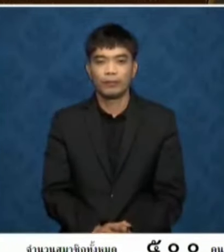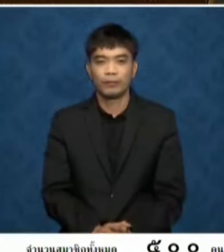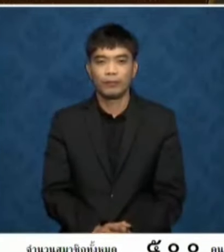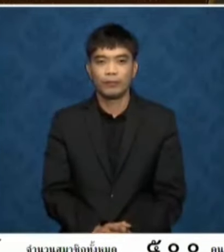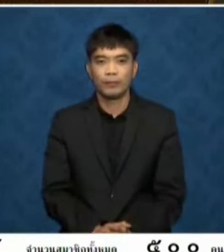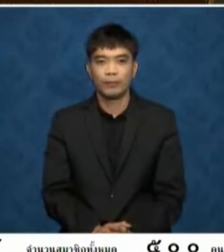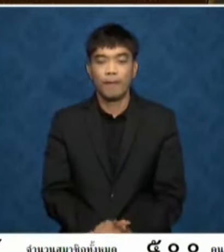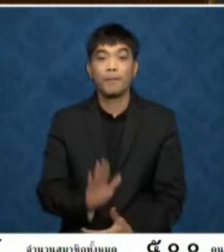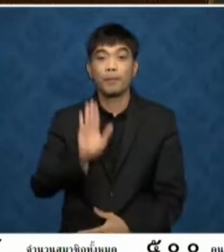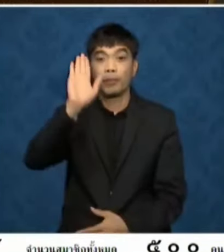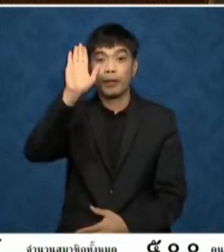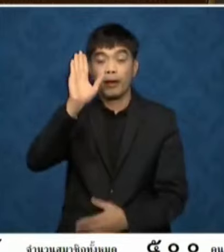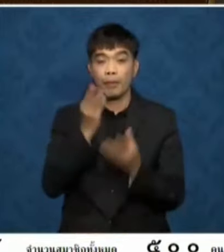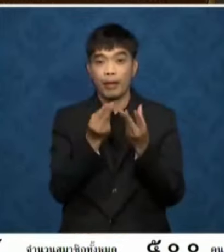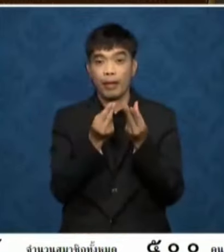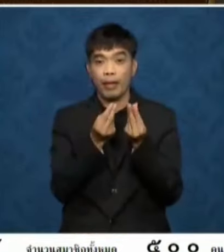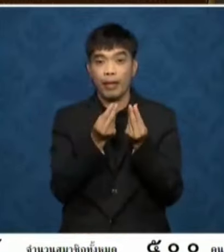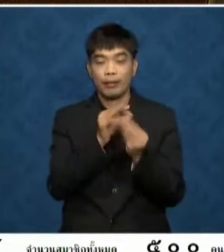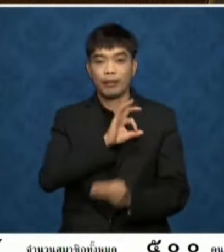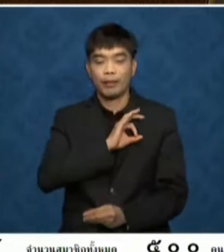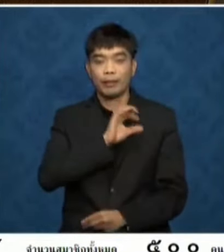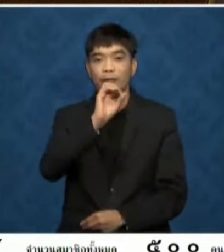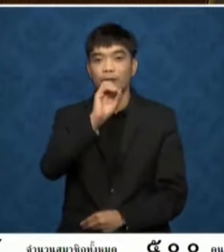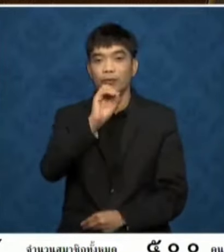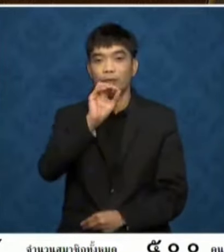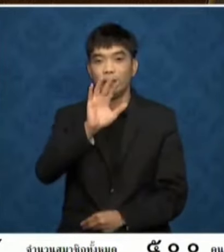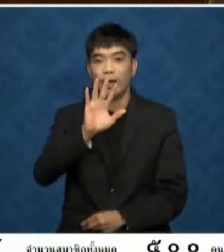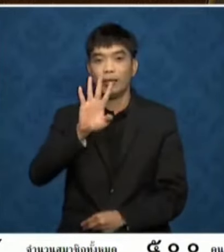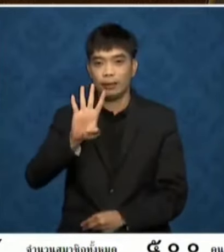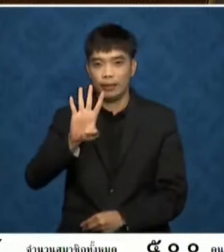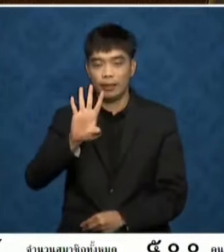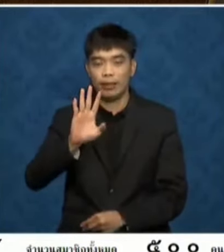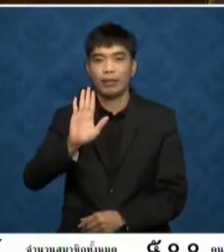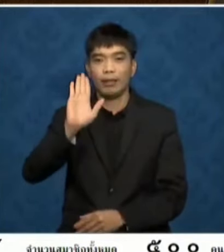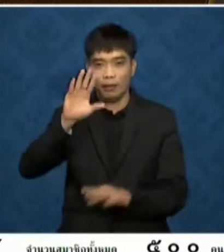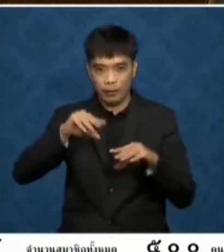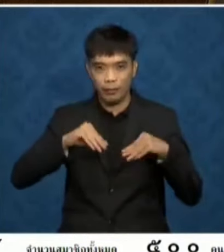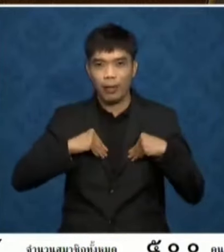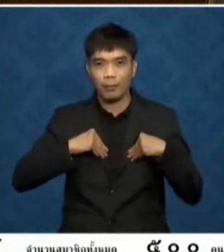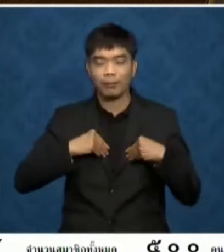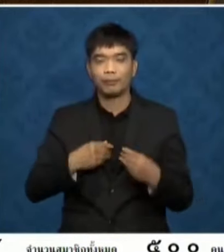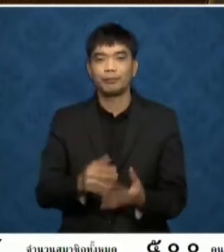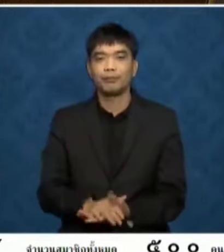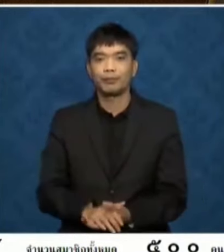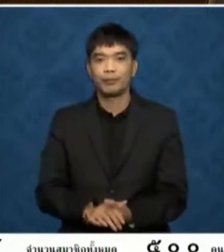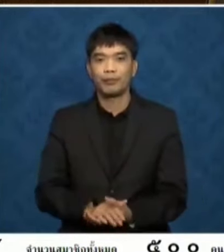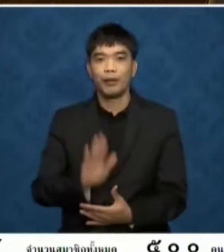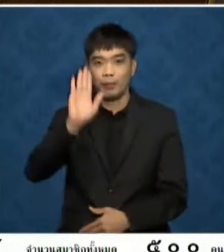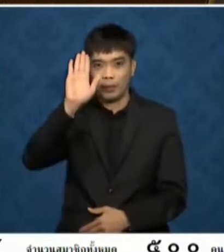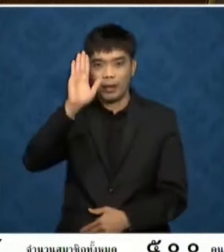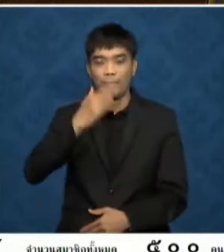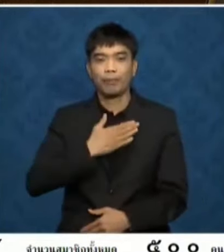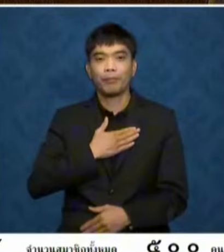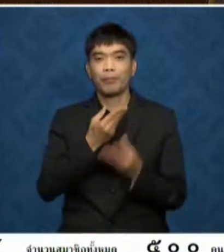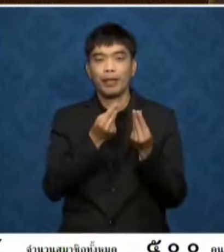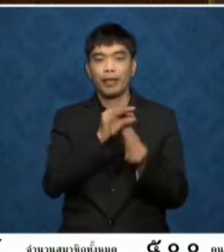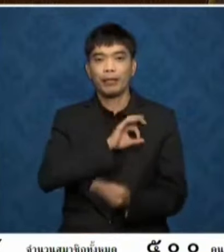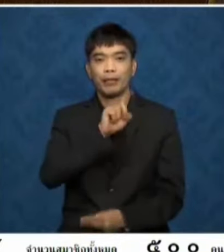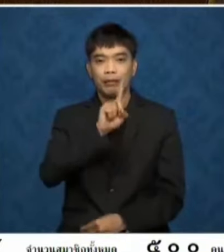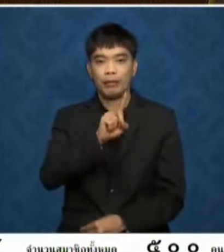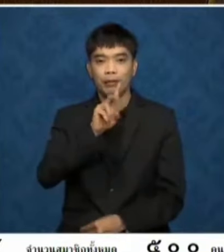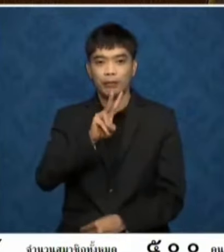ท่านประธานครับจิรัตน์054เห็นด้วยครับ 054เห็นด้วยครับ 123เห็นด้วยครับ